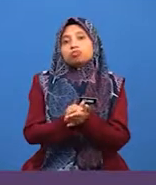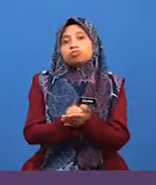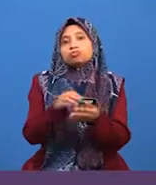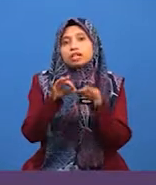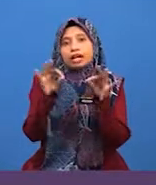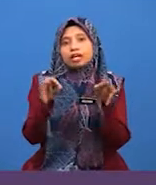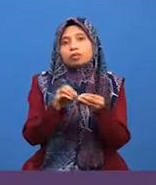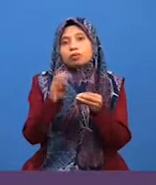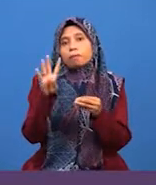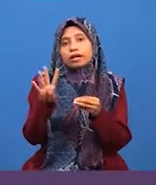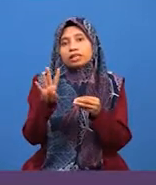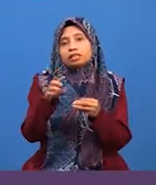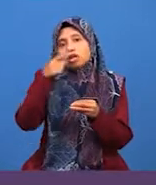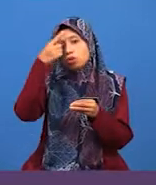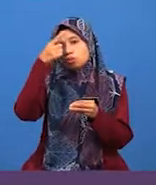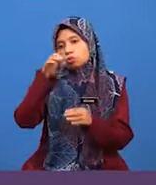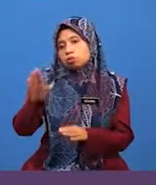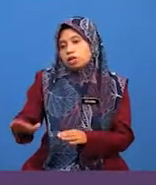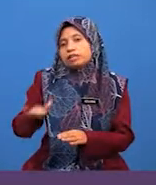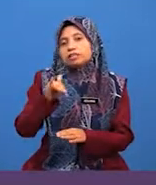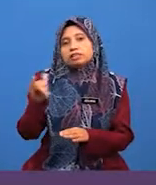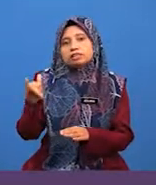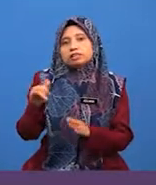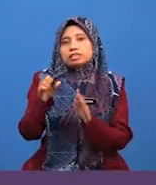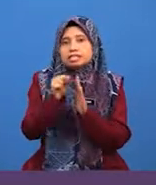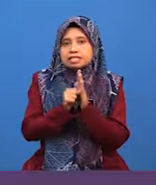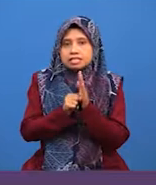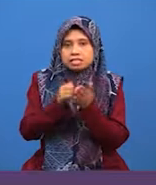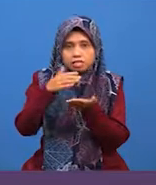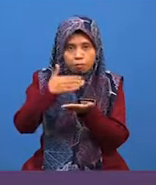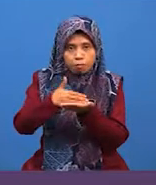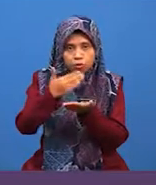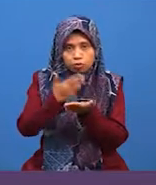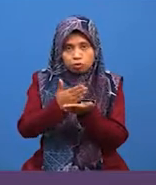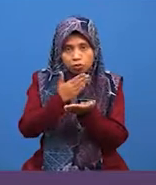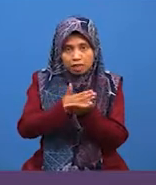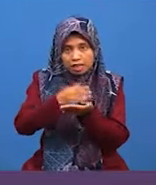keempat. Untuk adiknya, sepotong kek itu.